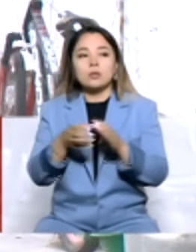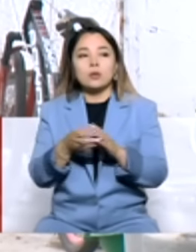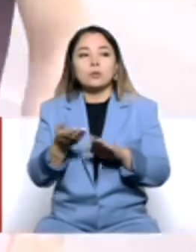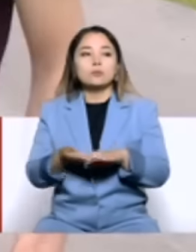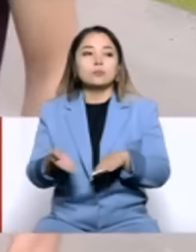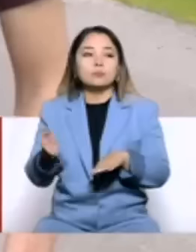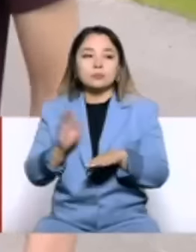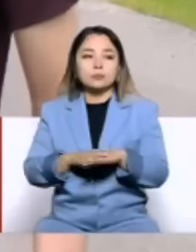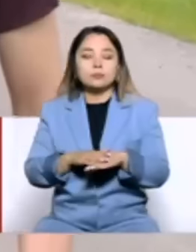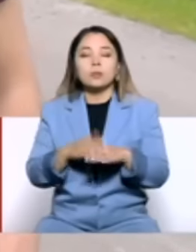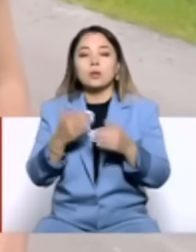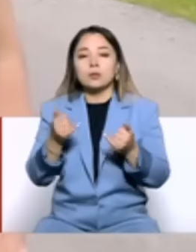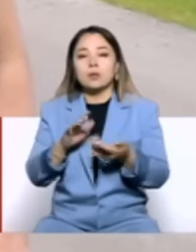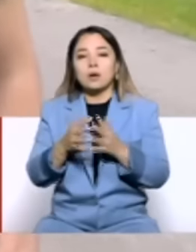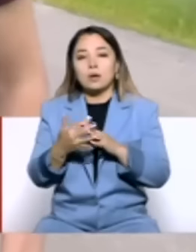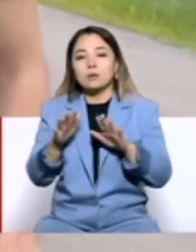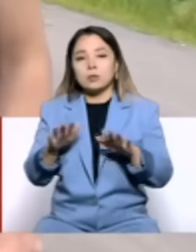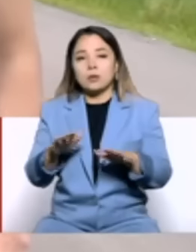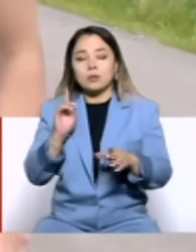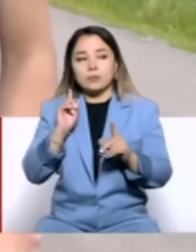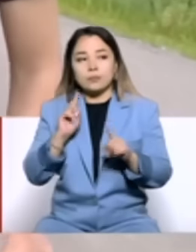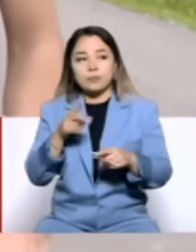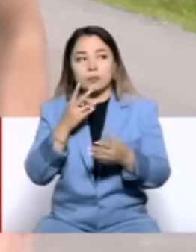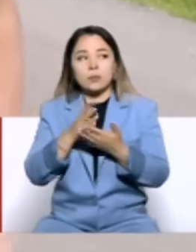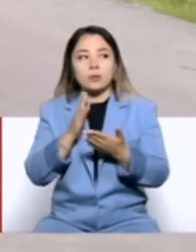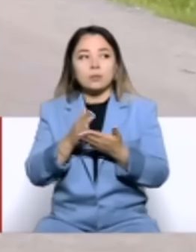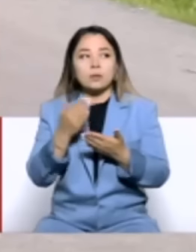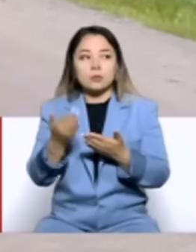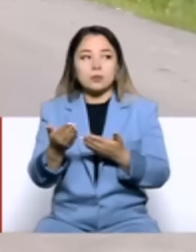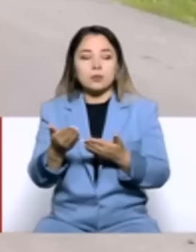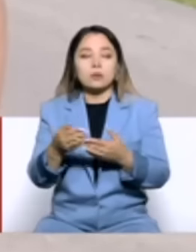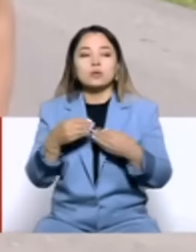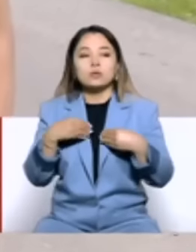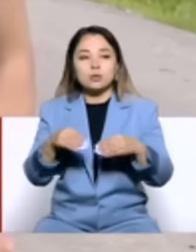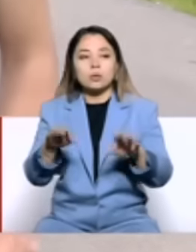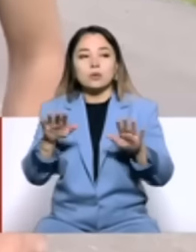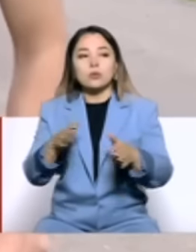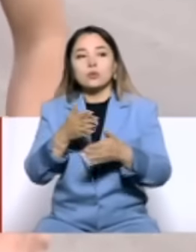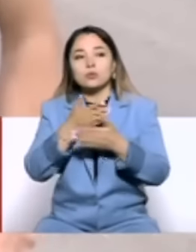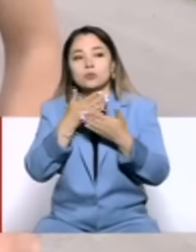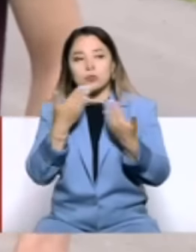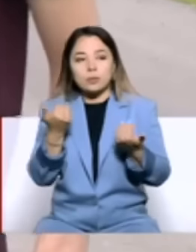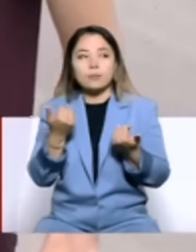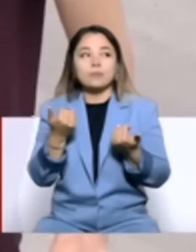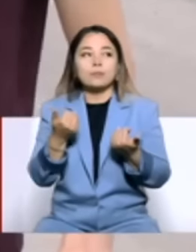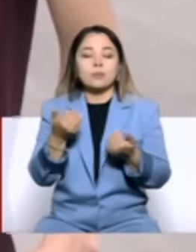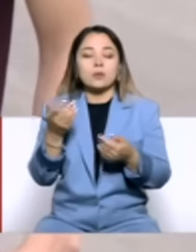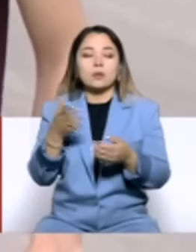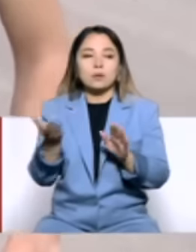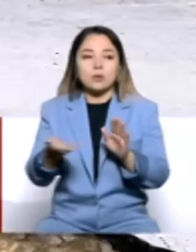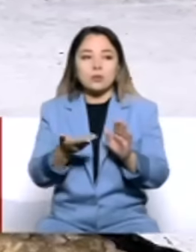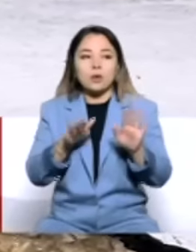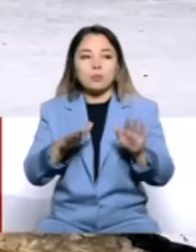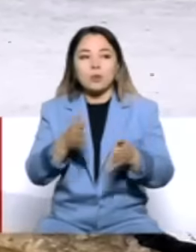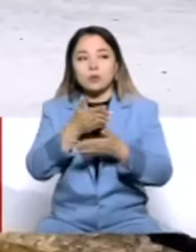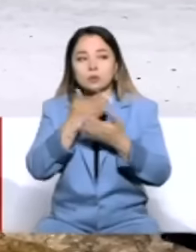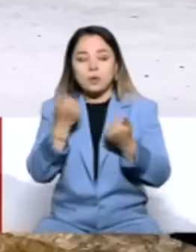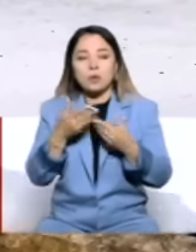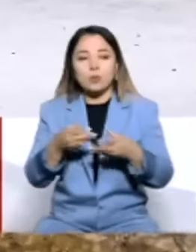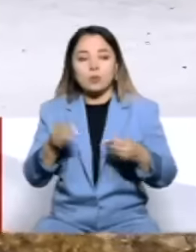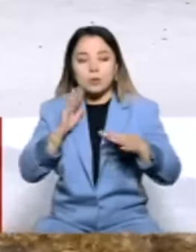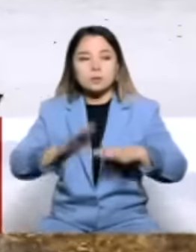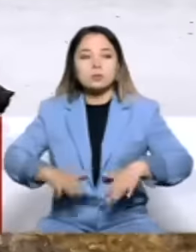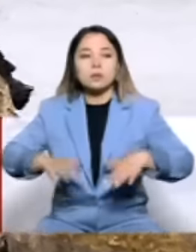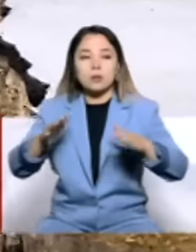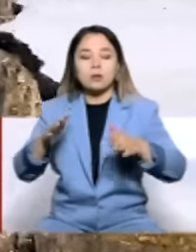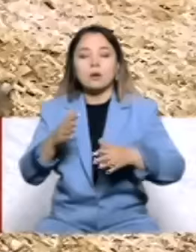мүшкіл. Егіншілік жер жоқ. Я жайылыс жер жоқ. Я шабындық жер жоқ. Көктемгі тасқын